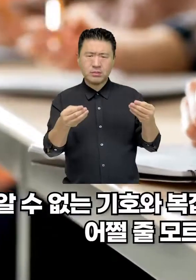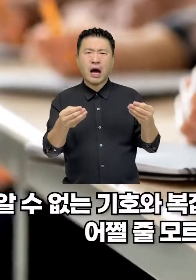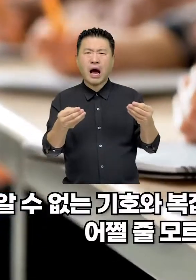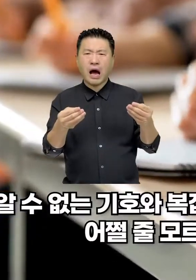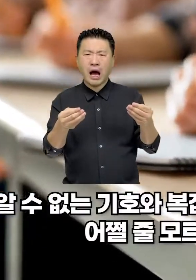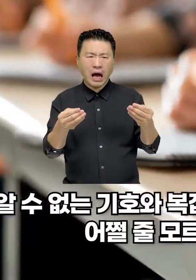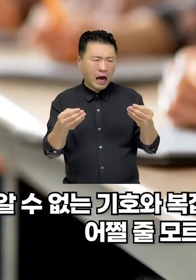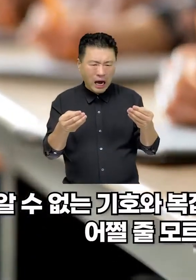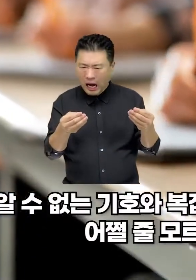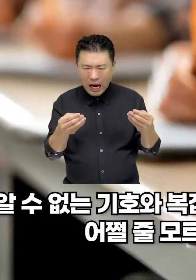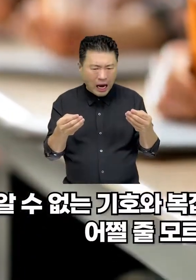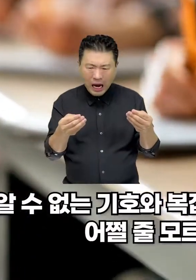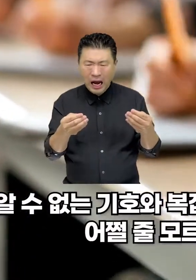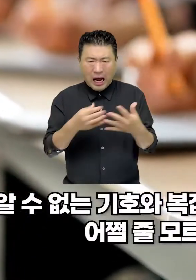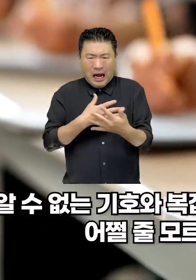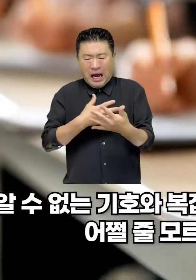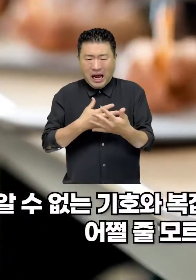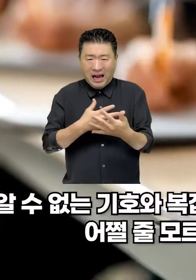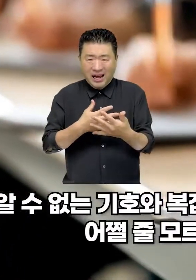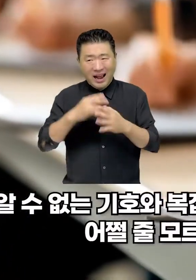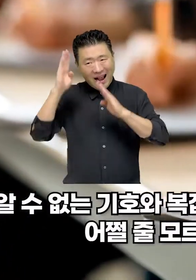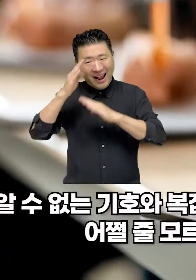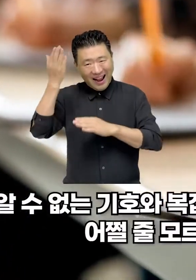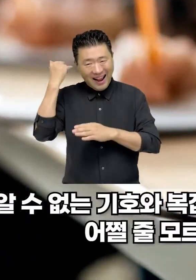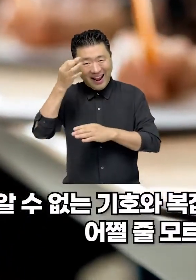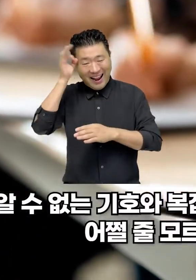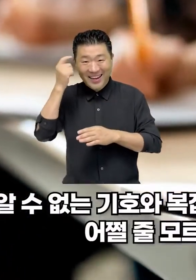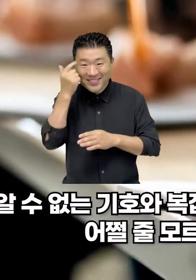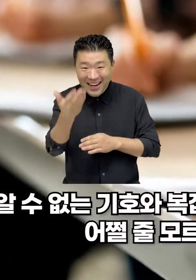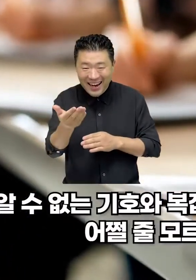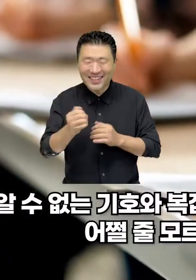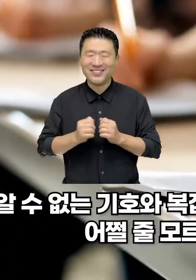두고 어쩔 줄 모르던 학창 시절이 떠오르세요?